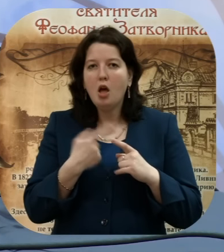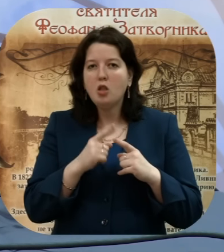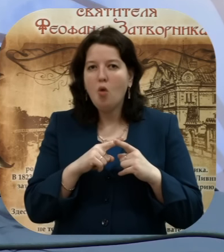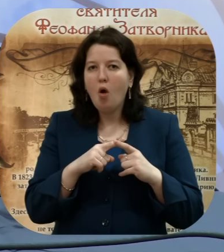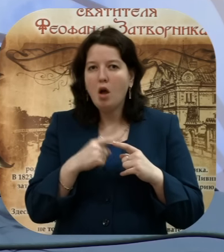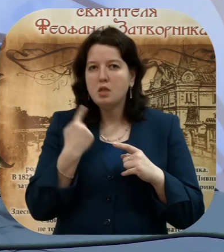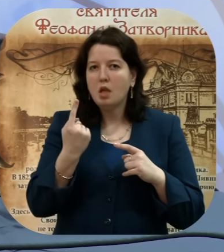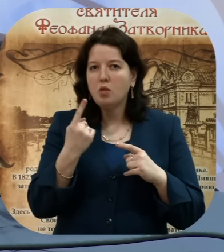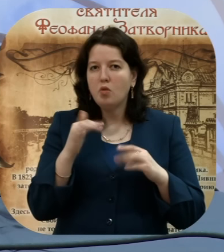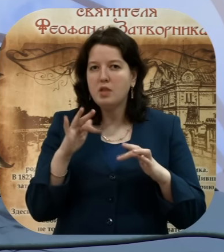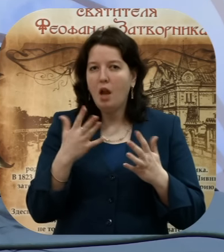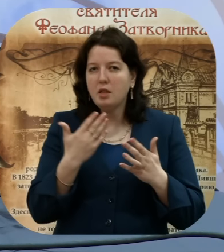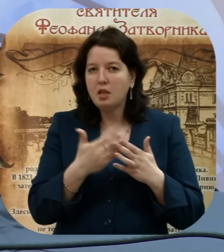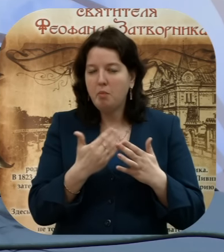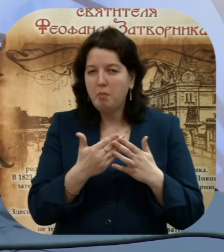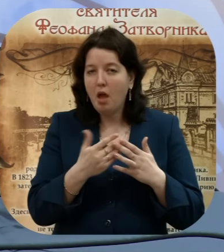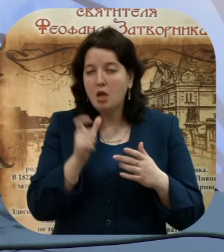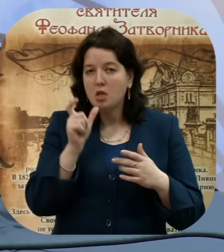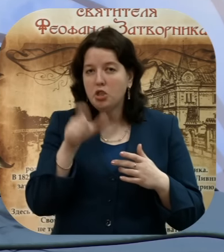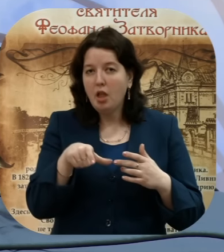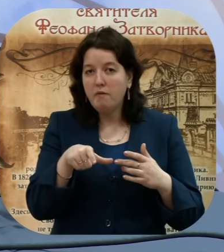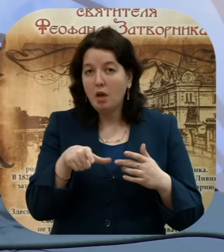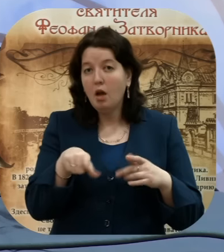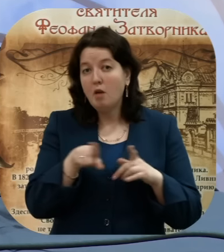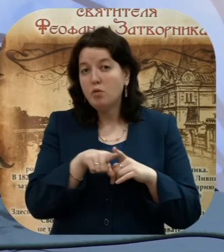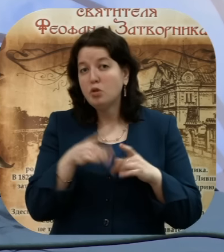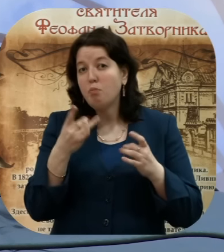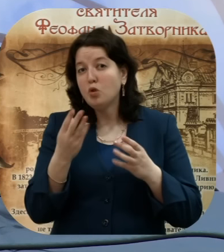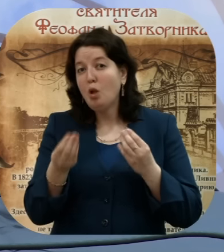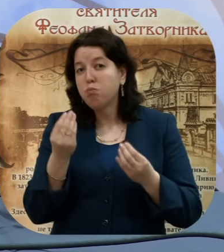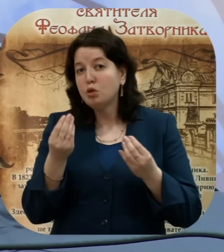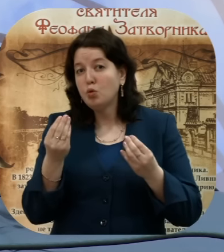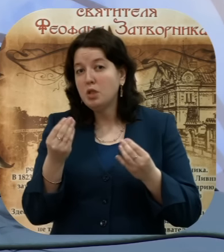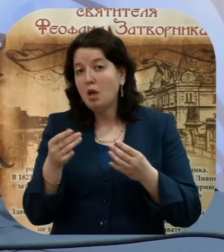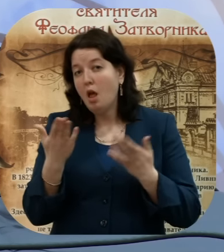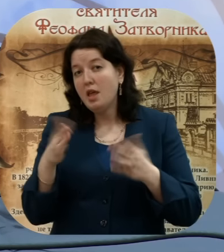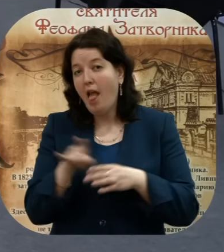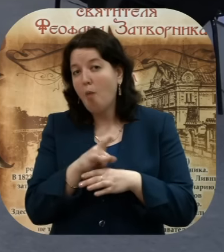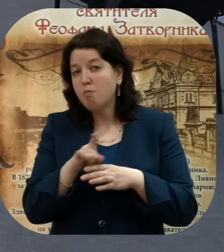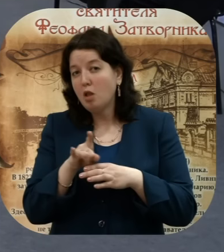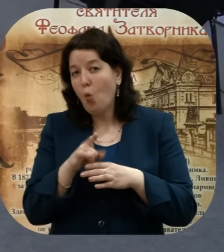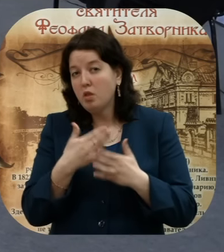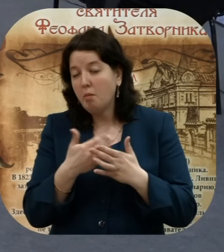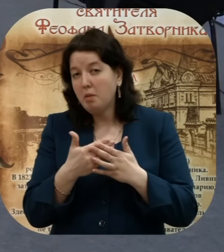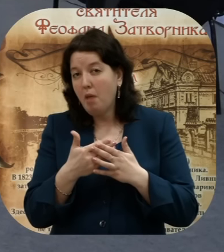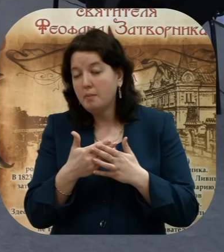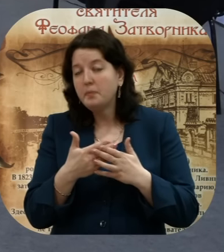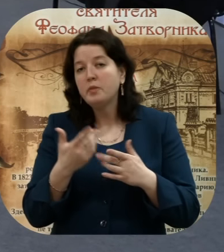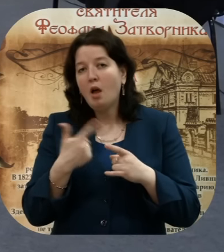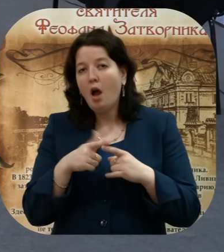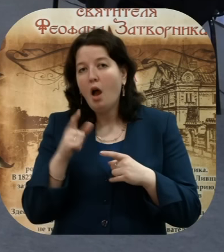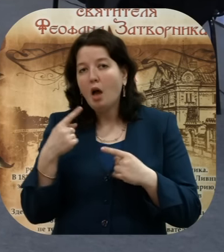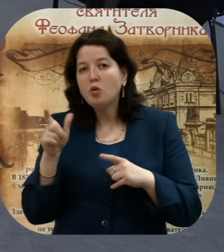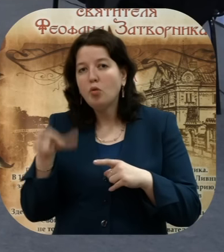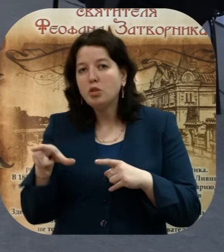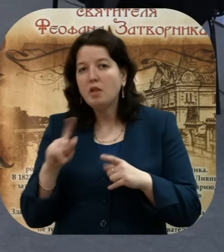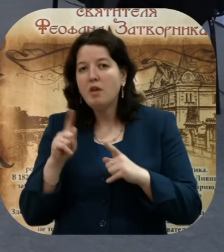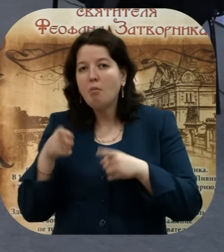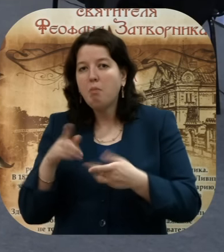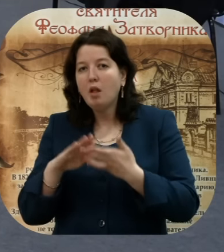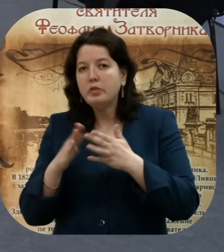шею накинул. А все один грех названия – обман. Так и здесь, в данном